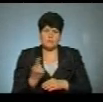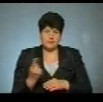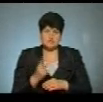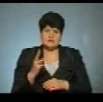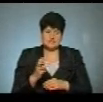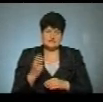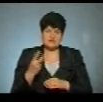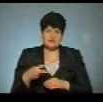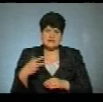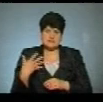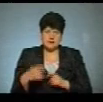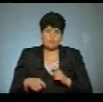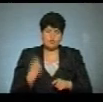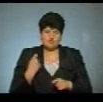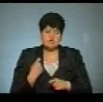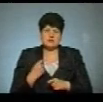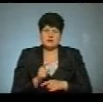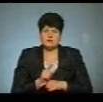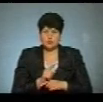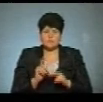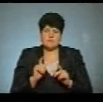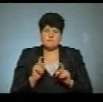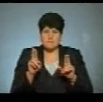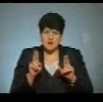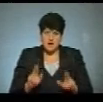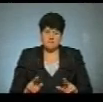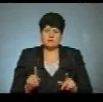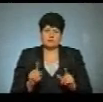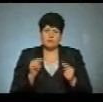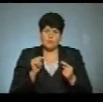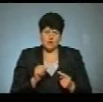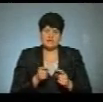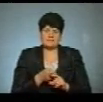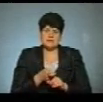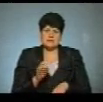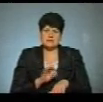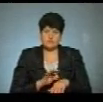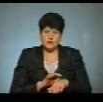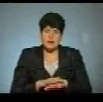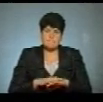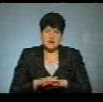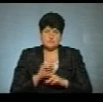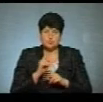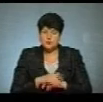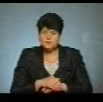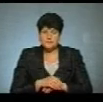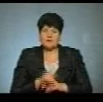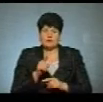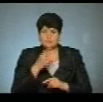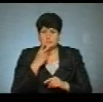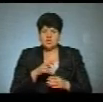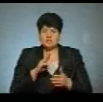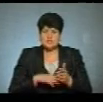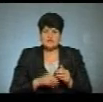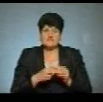статті 325 «Порушення санітарних правил і норм щодо запобігання інфекційним хворобам та масовим отруєнням». Вона передбачає